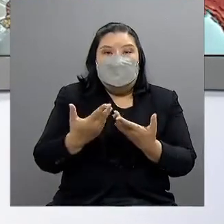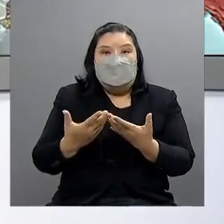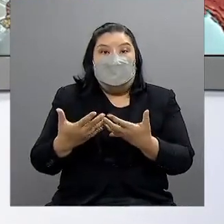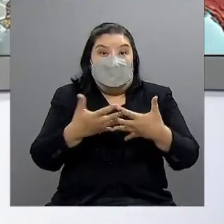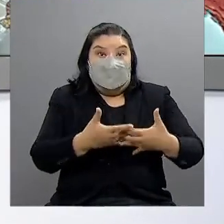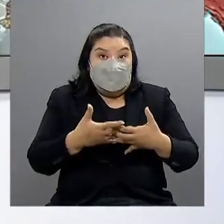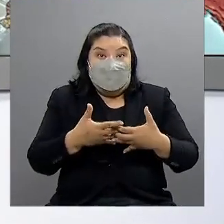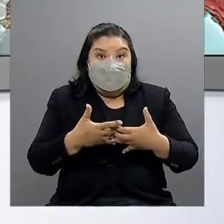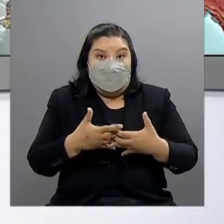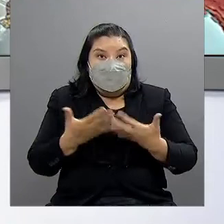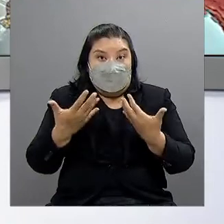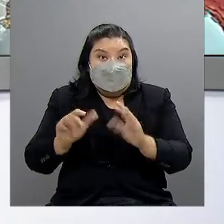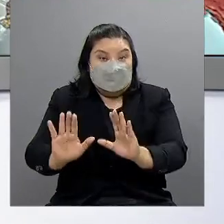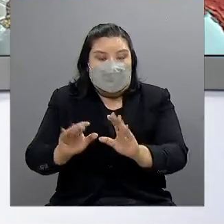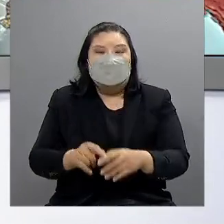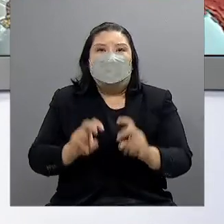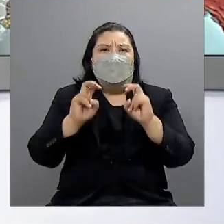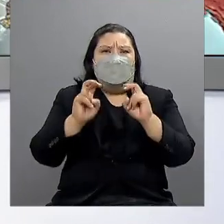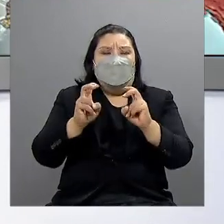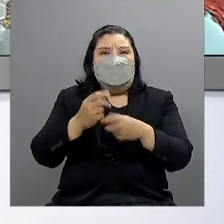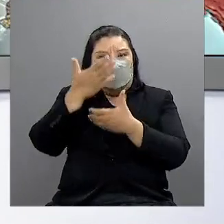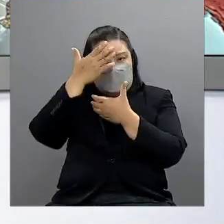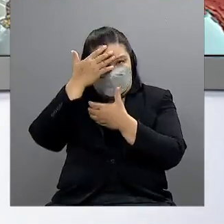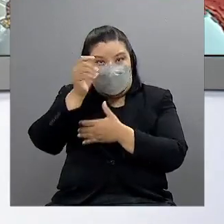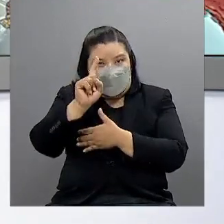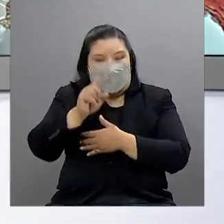คือการรัมอกับการแท่อิทธพลของจนค่ะคุพร วสดี คุเจราชาตา